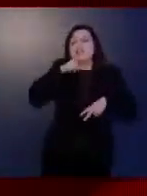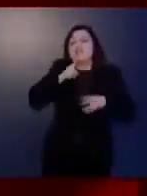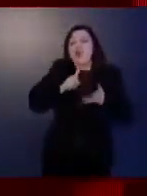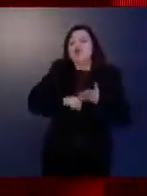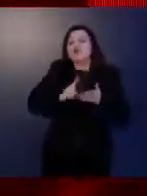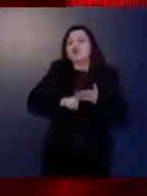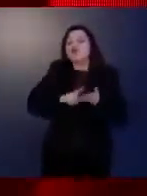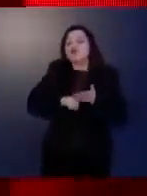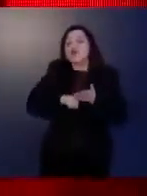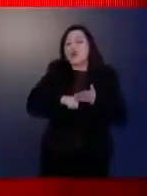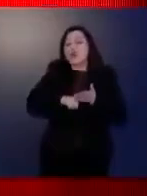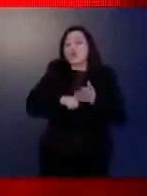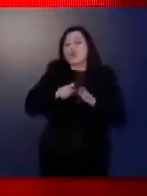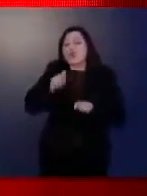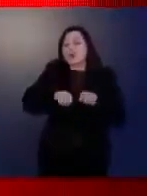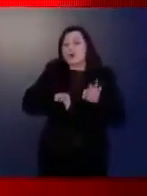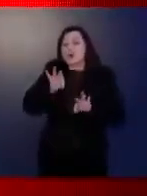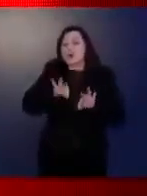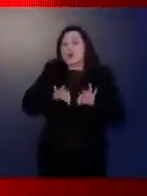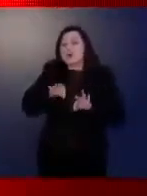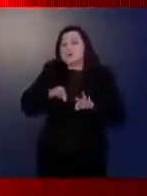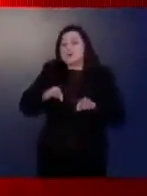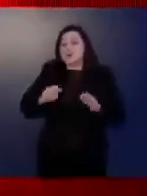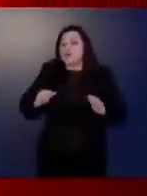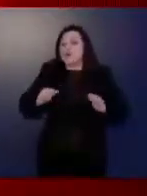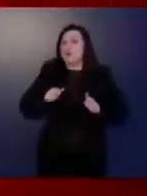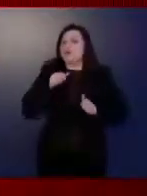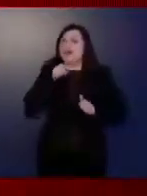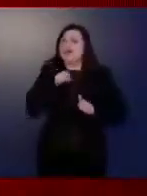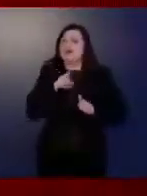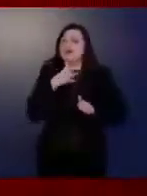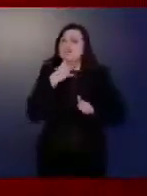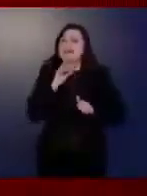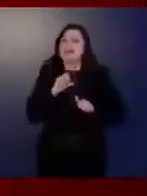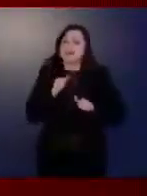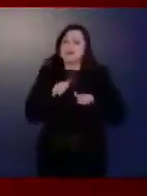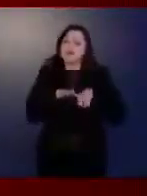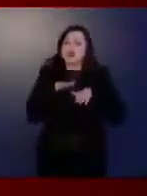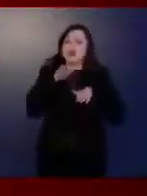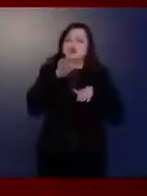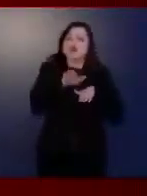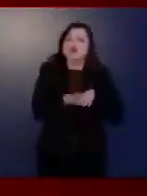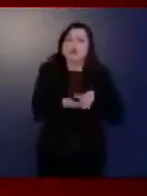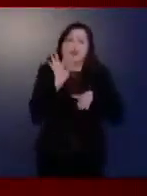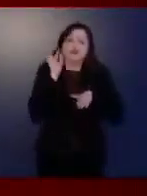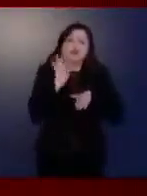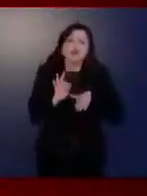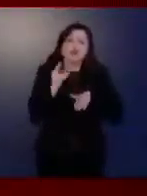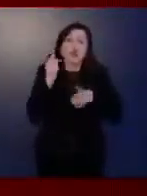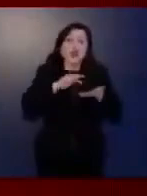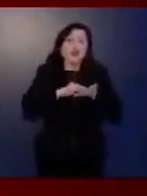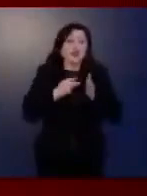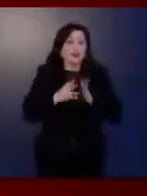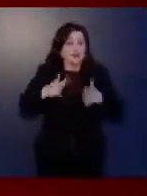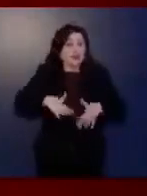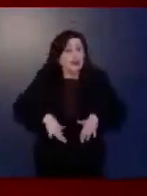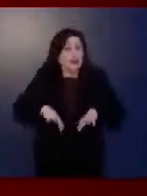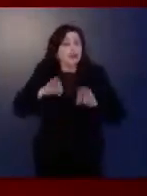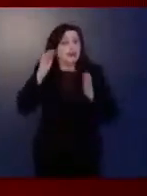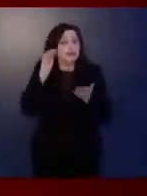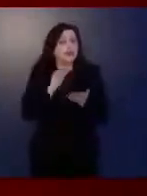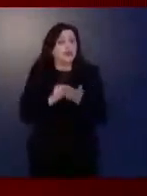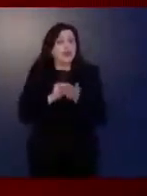πρωτοβουλία μπορεί να αποτελέσει ένα πρώτο βήμα για την επανεκκίνηση της οικονομίας και τη συνοχή της